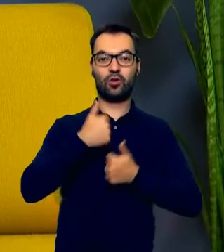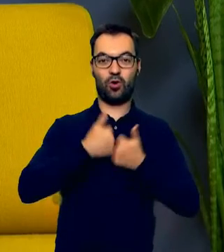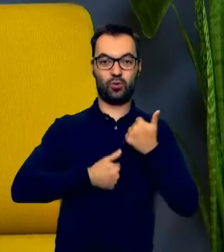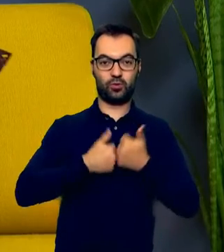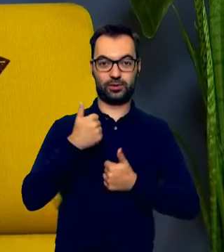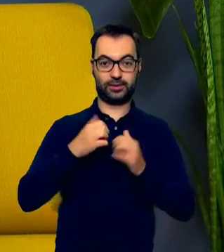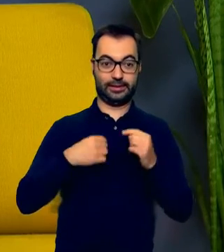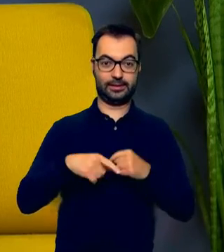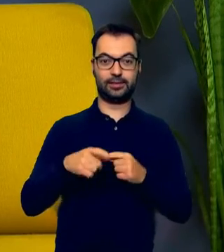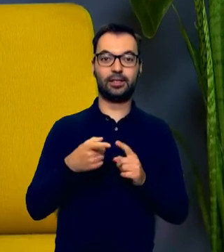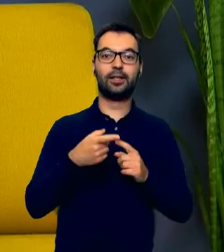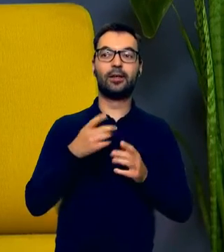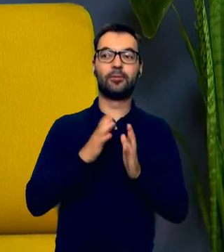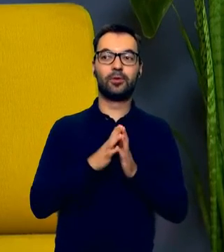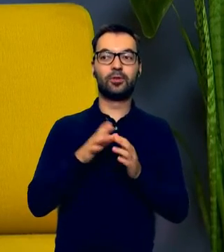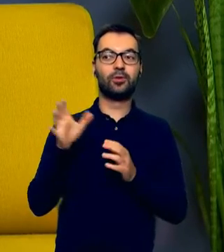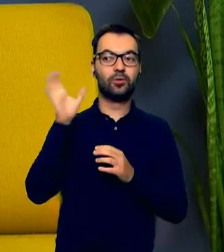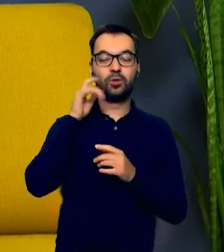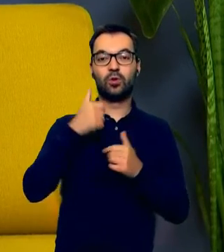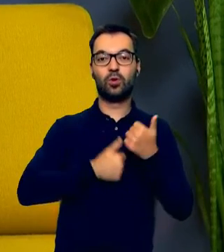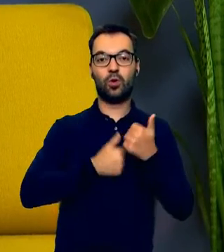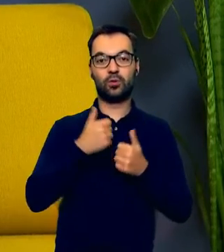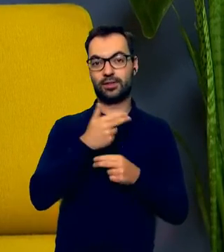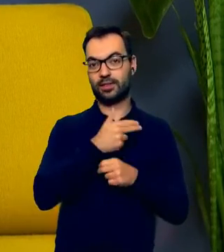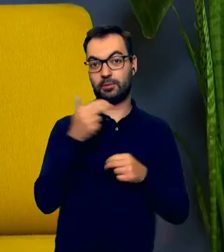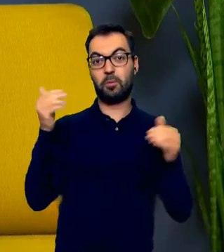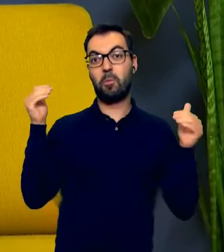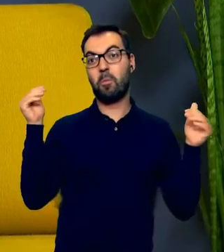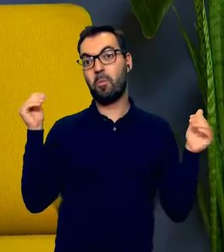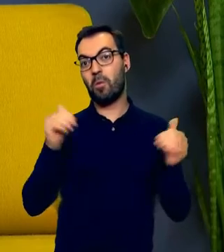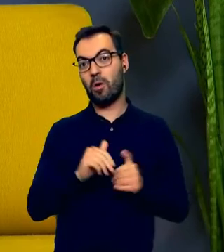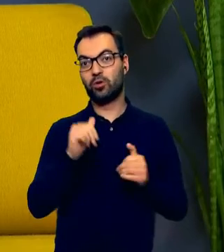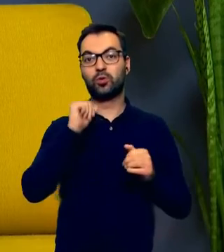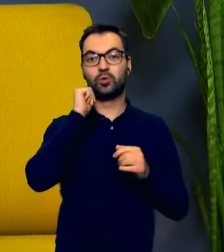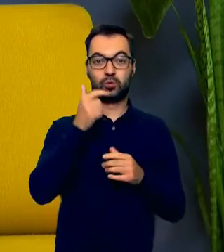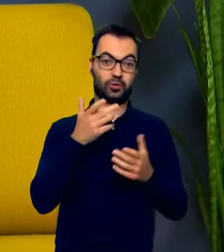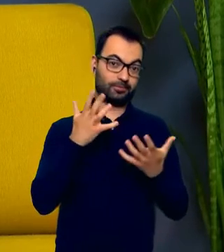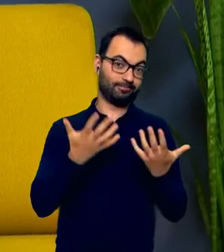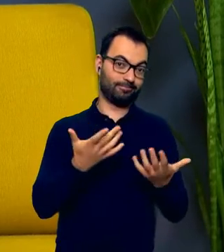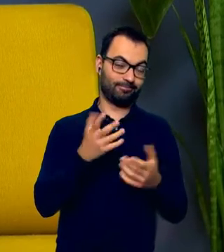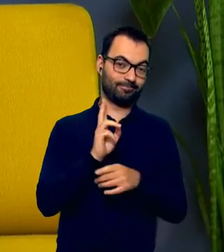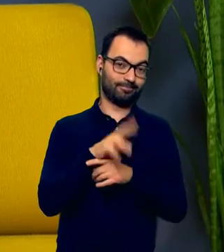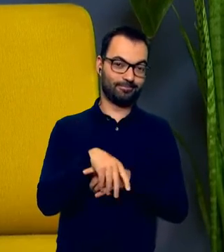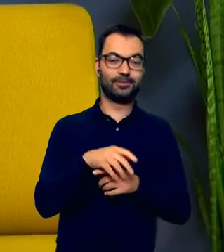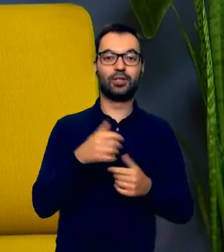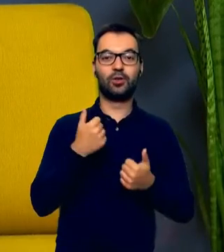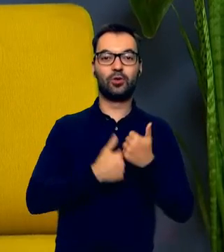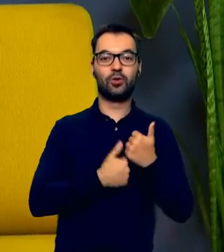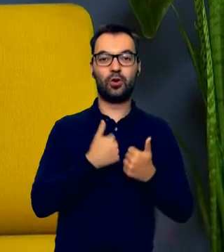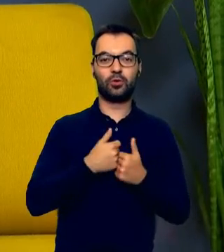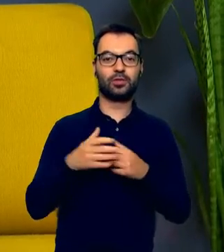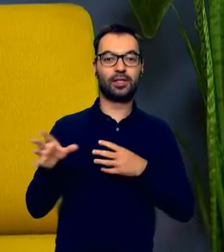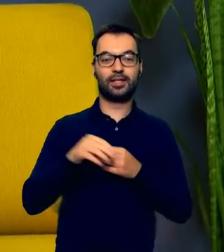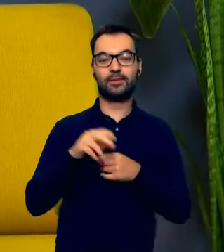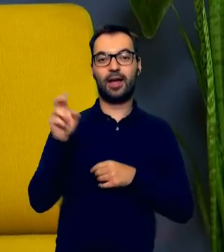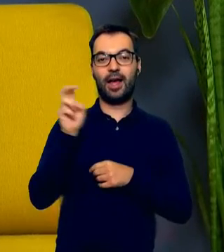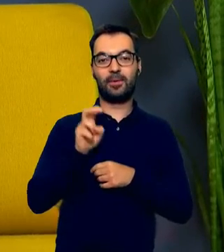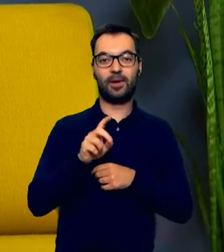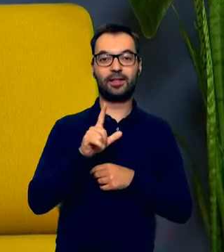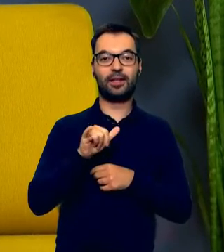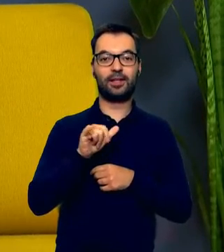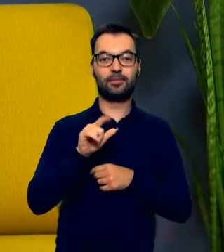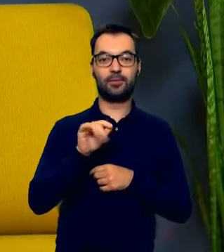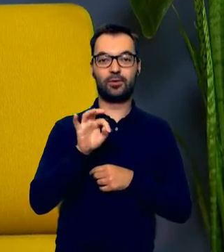konkurs. Zanim przejdziemy do rozmowy, to wysłuchajcie informacji o konkursie, bo może na przykład weźmiecie udział jutro. Mamy taki konkurs robiony wspólnie z herbatą Lipton